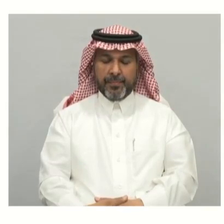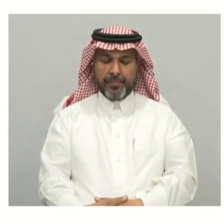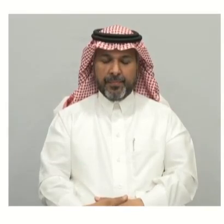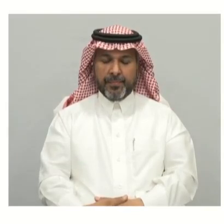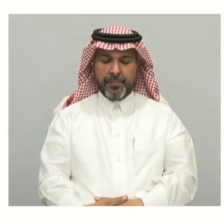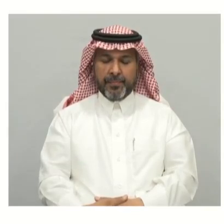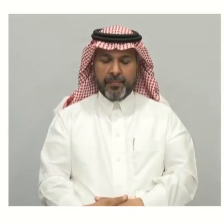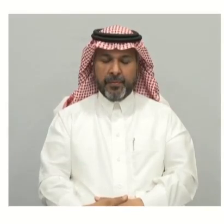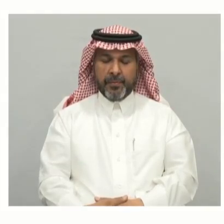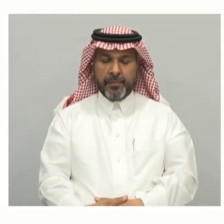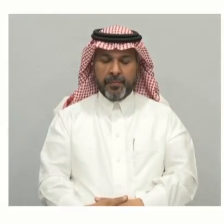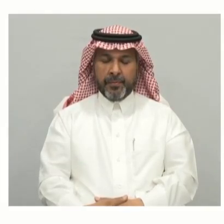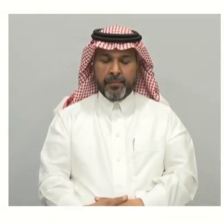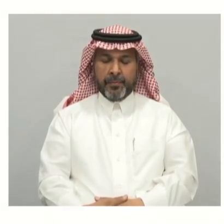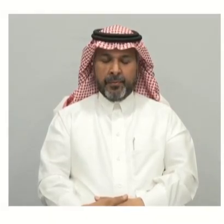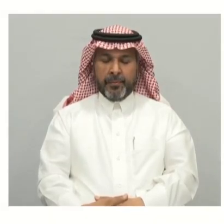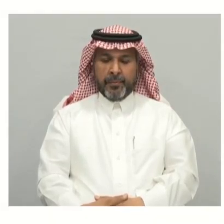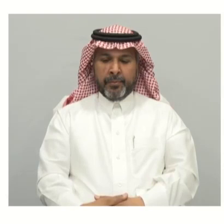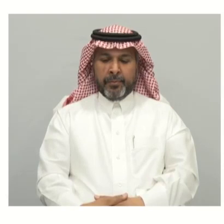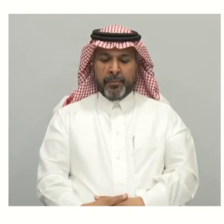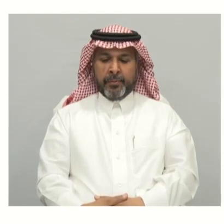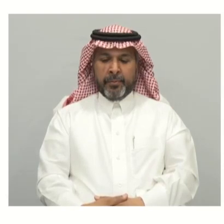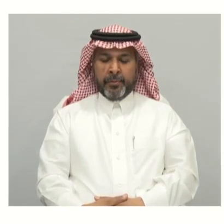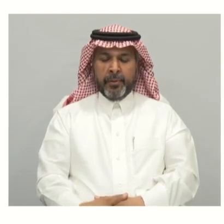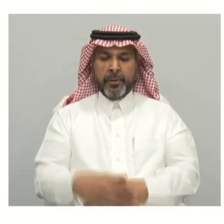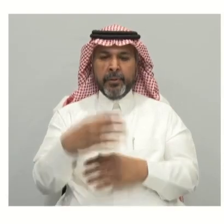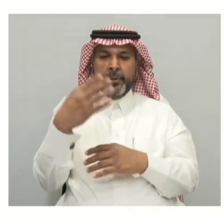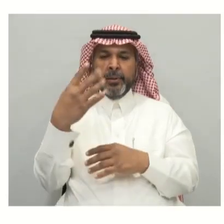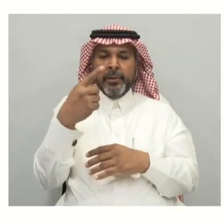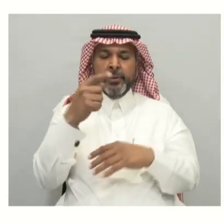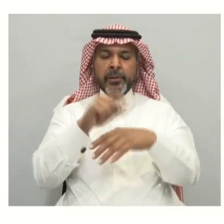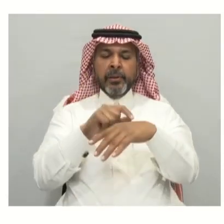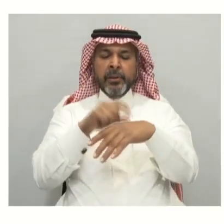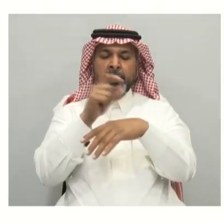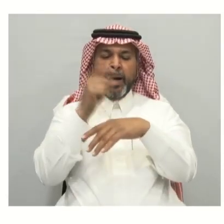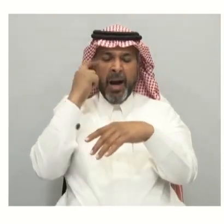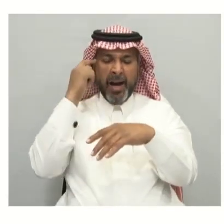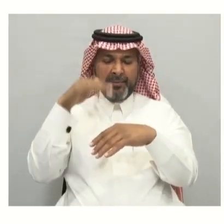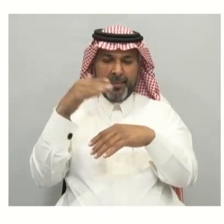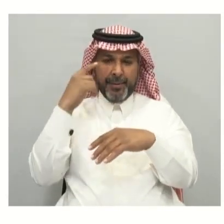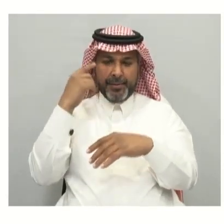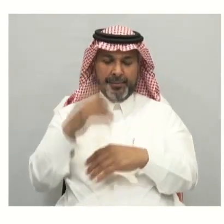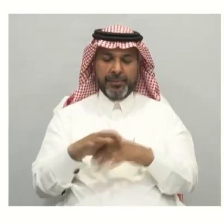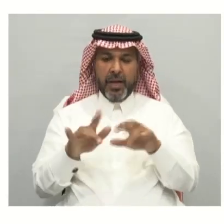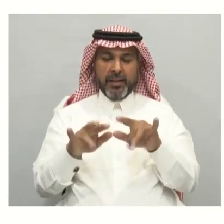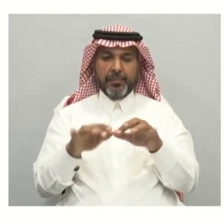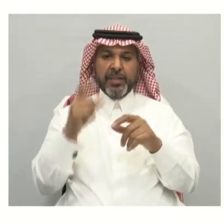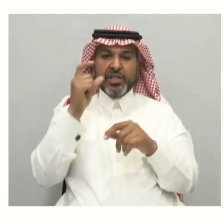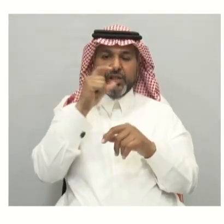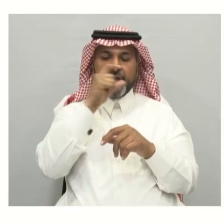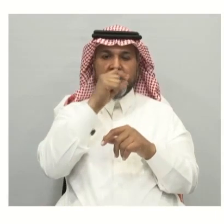في طباعه ورقه عمل هو 14 دقيقه تقريبا 14 دقيقه تقريبا